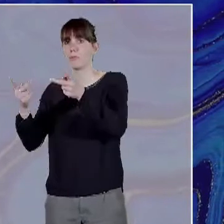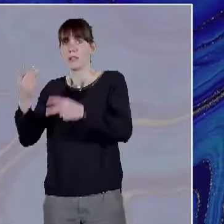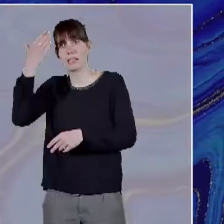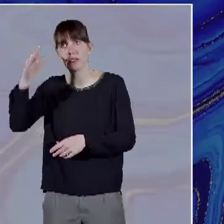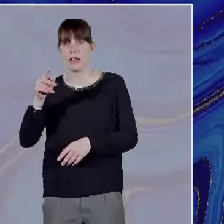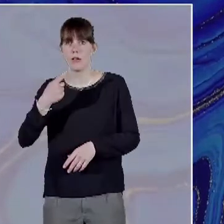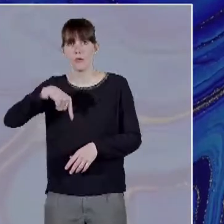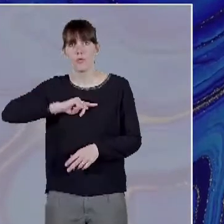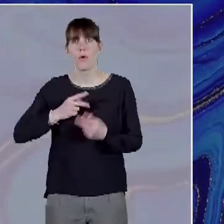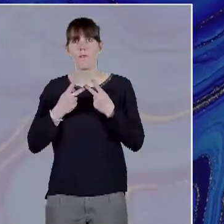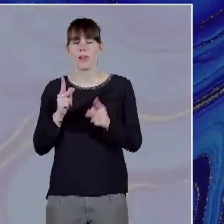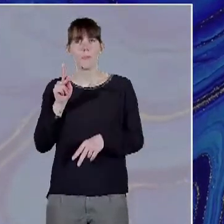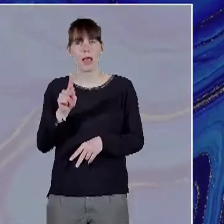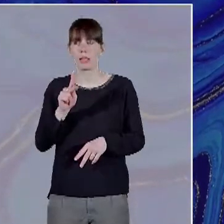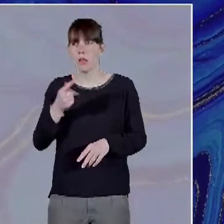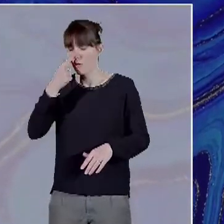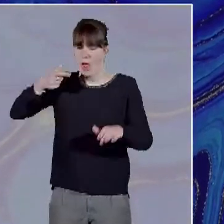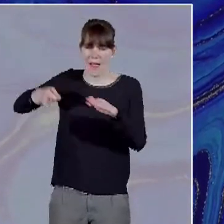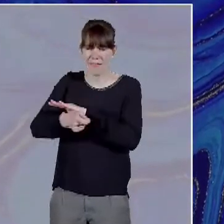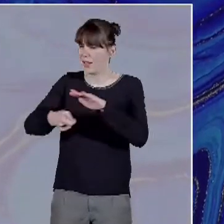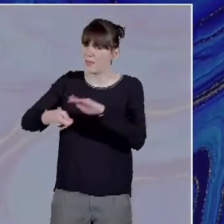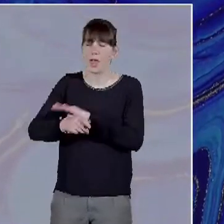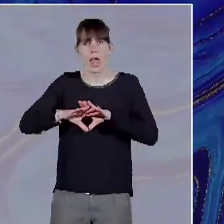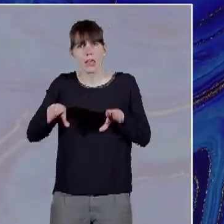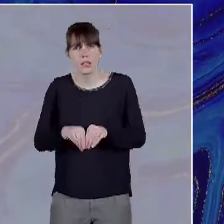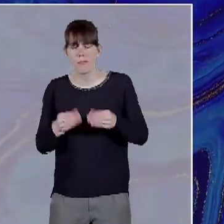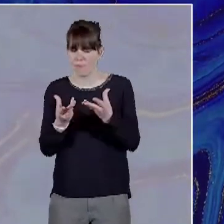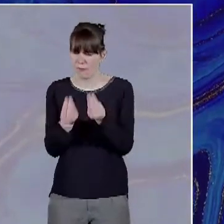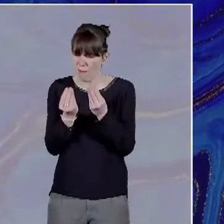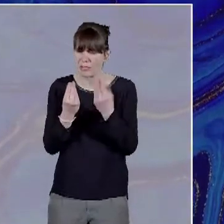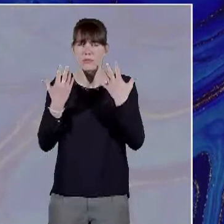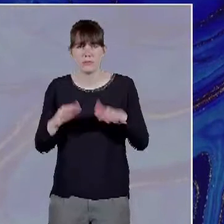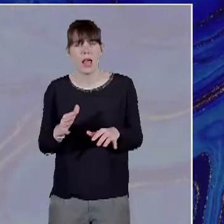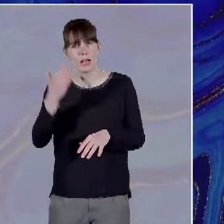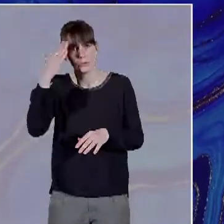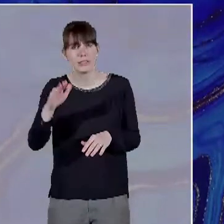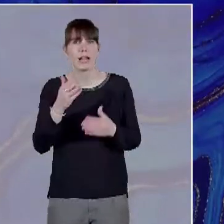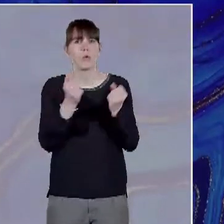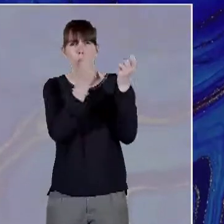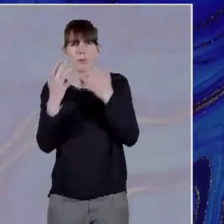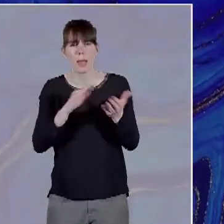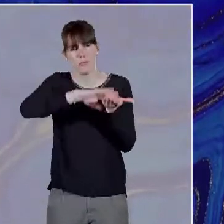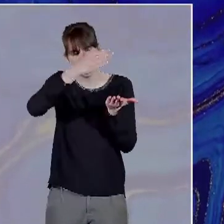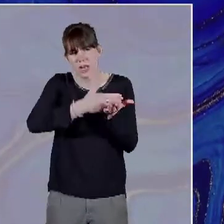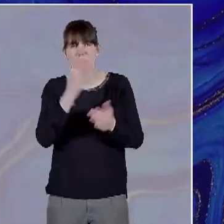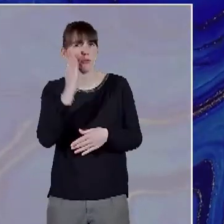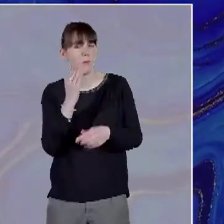formées, on est le plus engagé, on a une vision complète de exactement combien d'argent il faudrait, combien d'équipes ça, on l'a, on est prêt. Le sujet